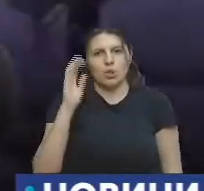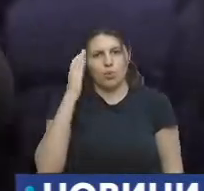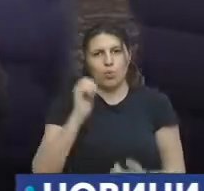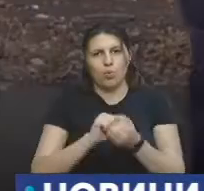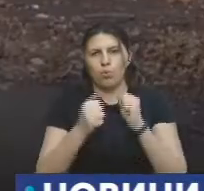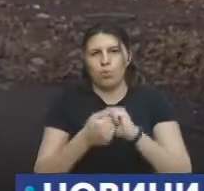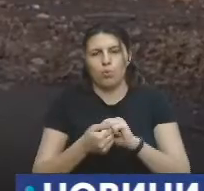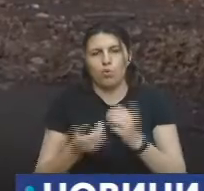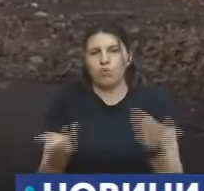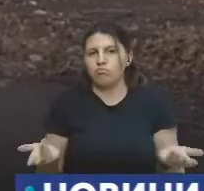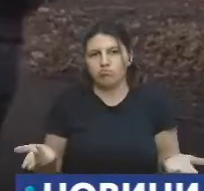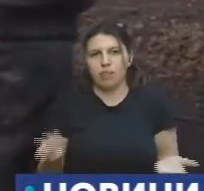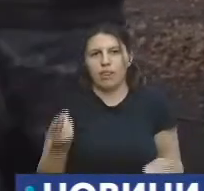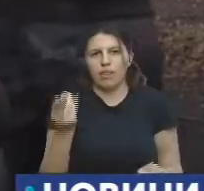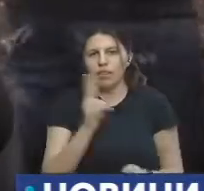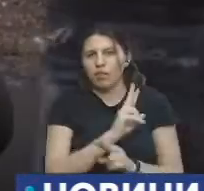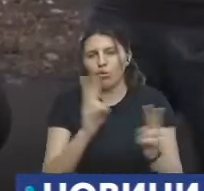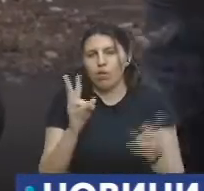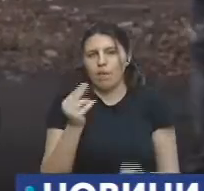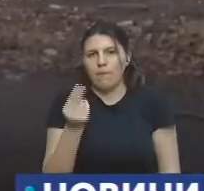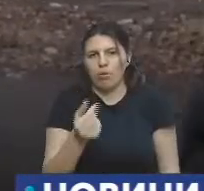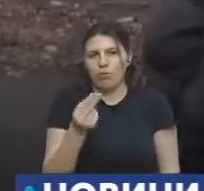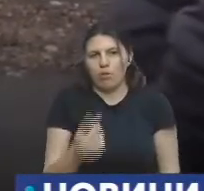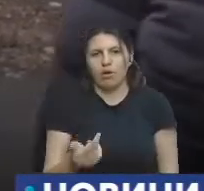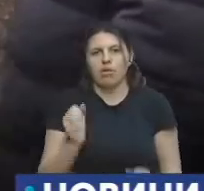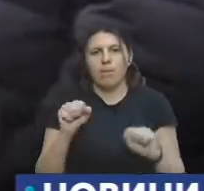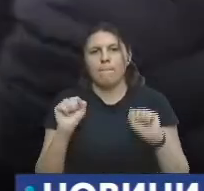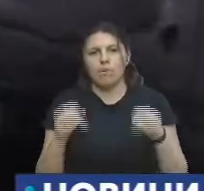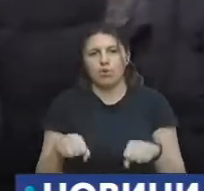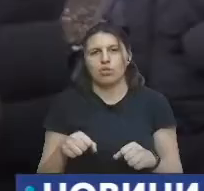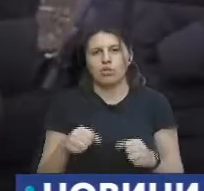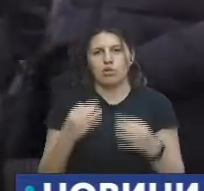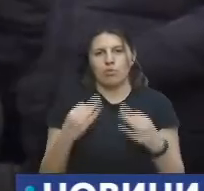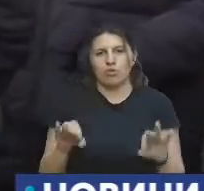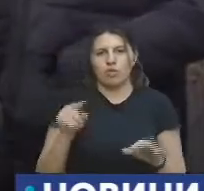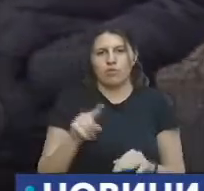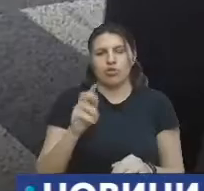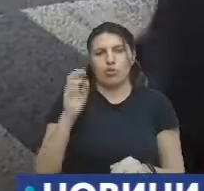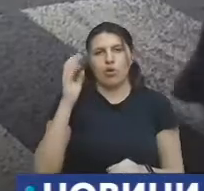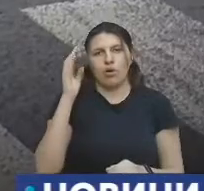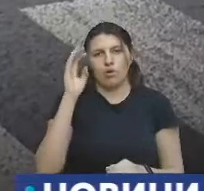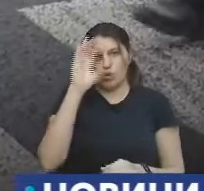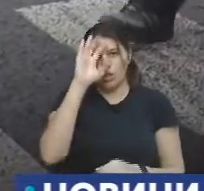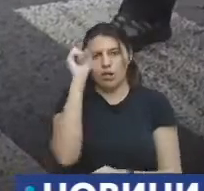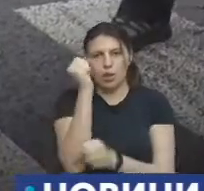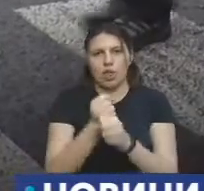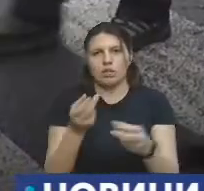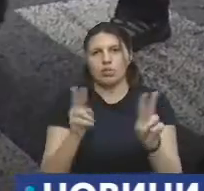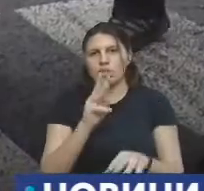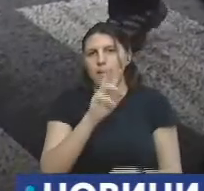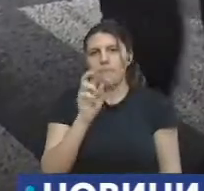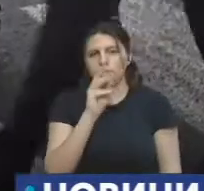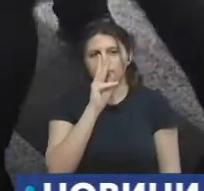чому останавливаються шахти і як можна допускати до того, що шахтери залишаються без заробітної плати. Гірники вугільної